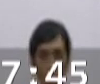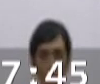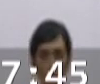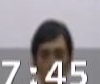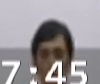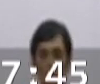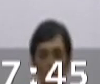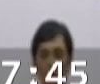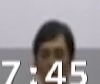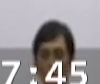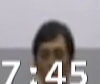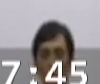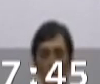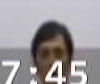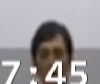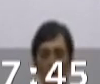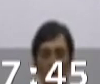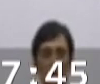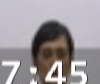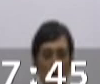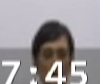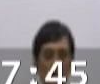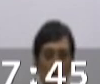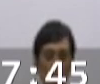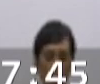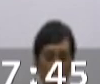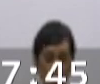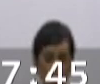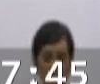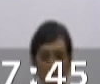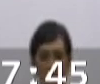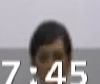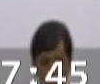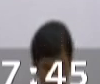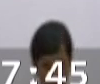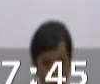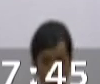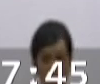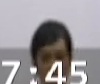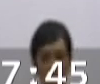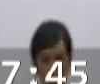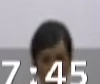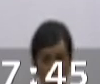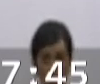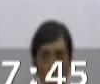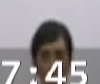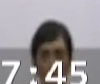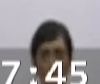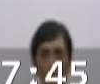ჩართული ექსპერტებიც, ჯანდაცვის მსოფლიო ორგანიზაციის ექსპერტებიც ამას ადასტურებენ არაერთ წერილში,